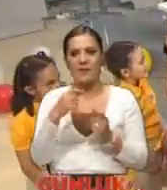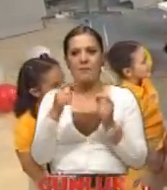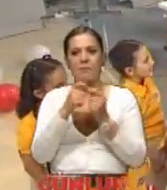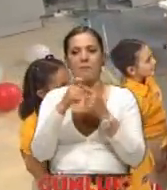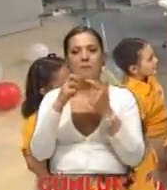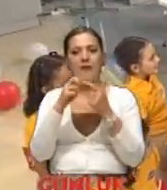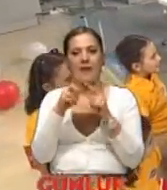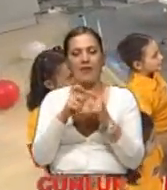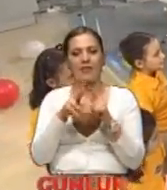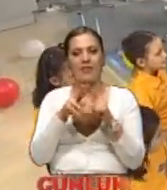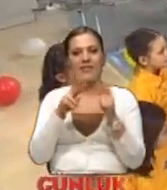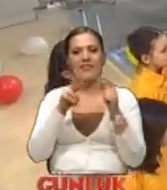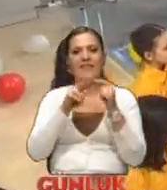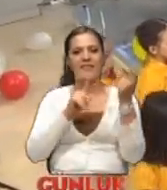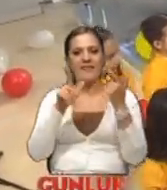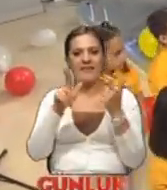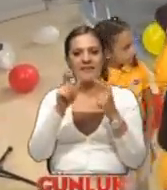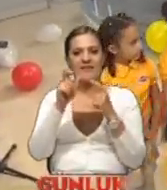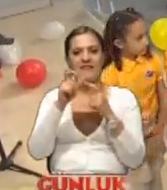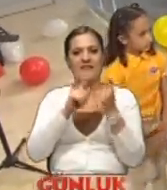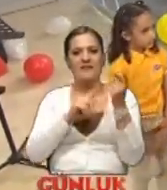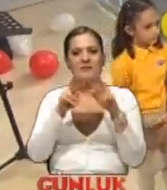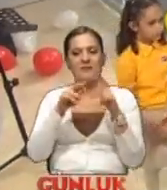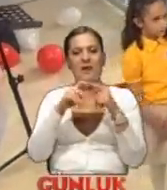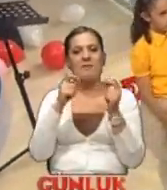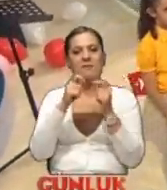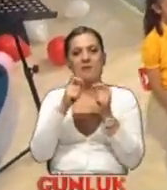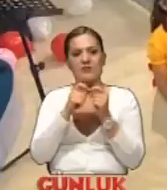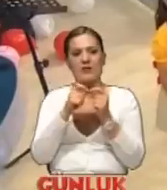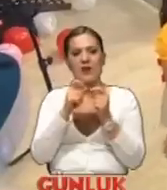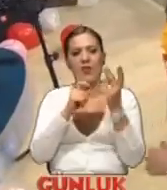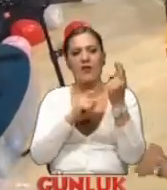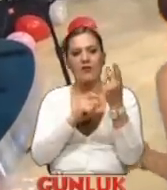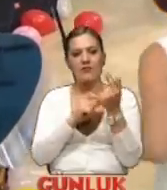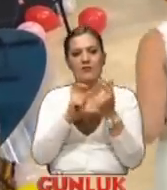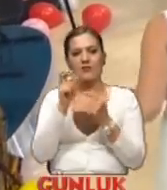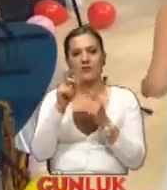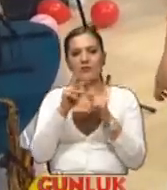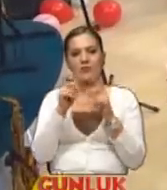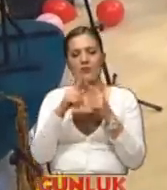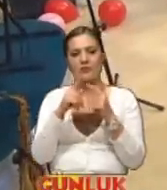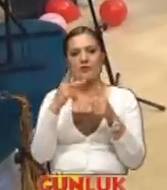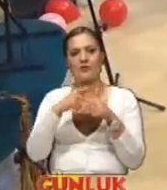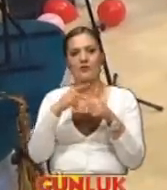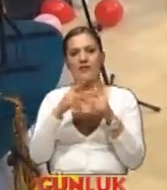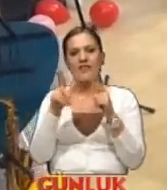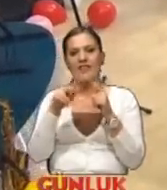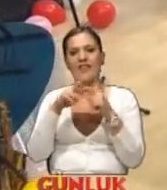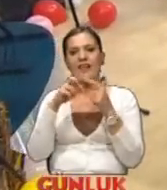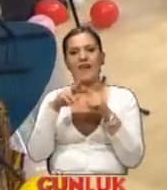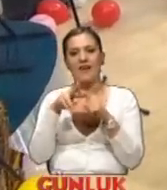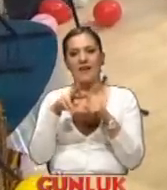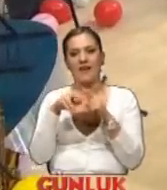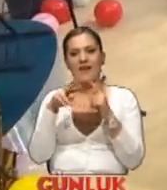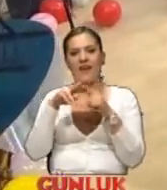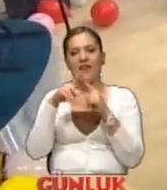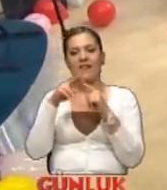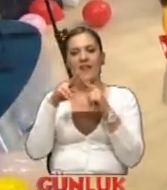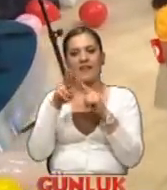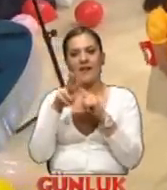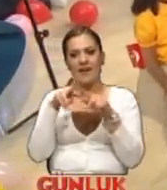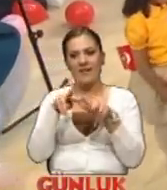Beren, Nil, Simay, Elvin, Başak, Özge, Umut, Zülal, Lara,